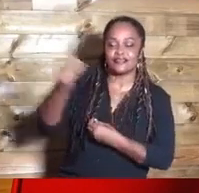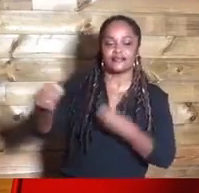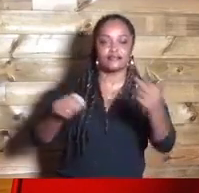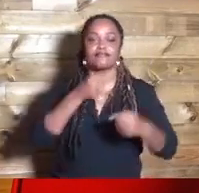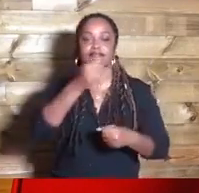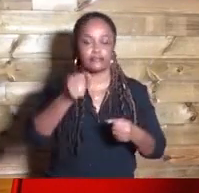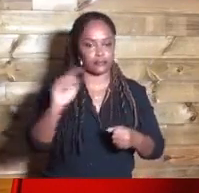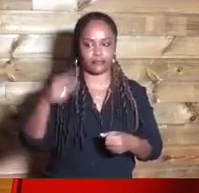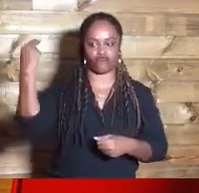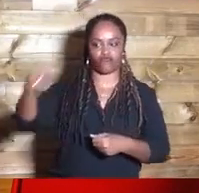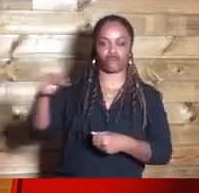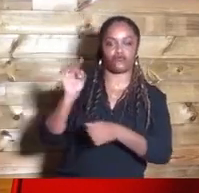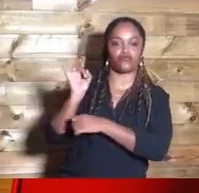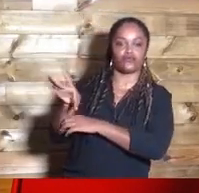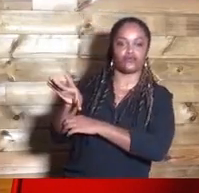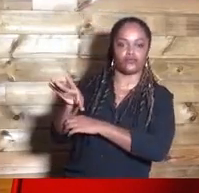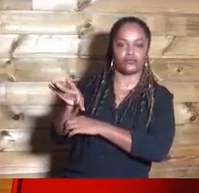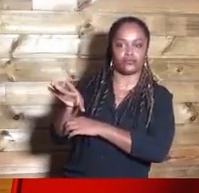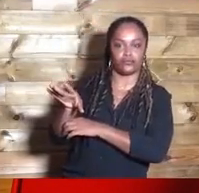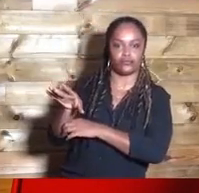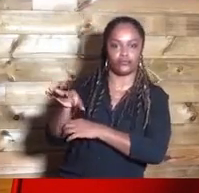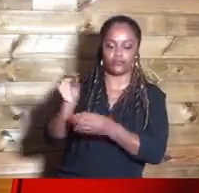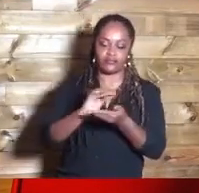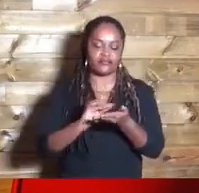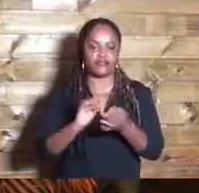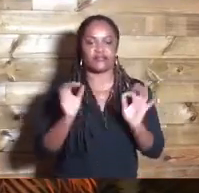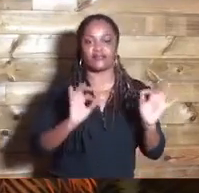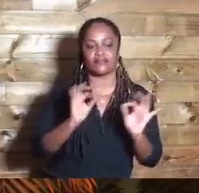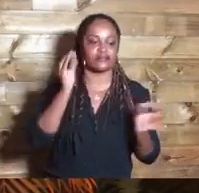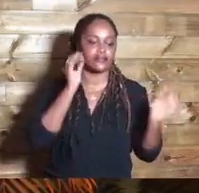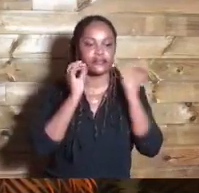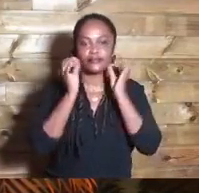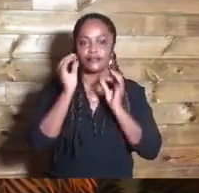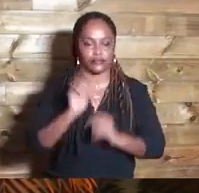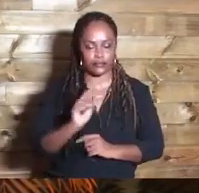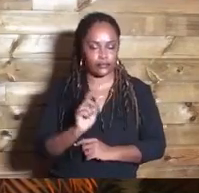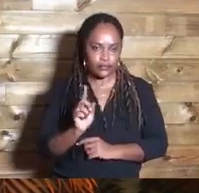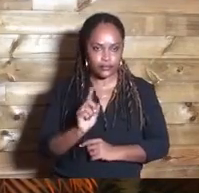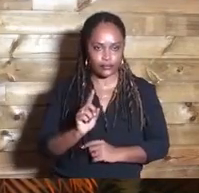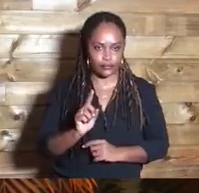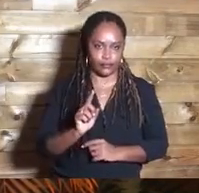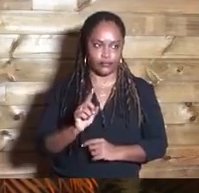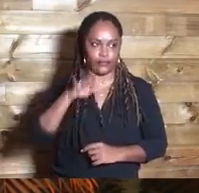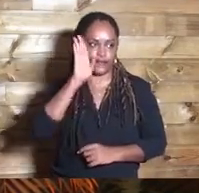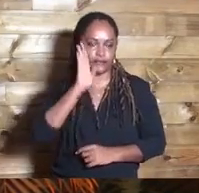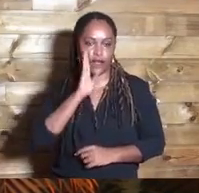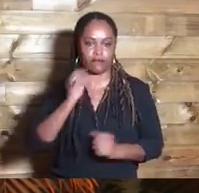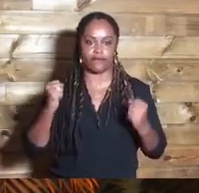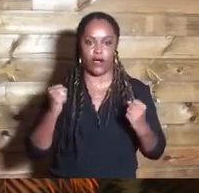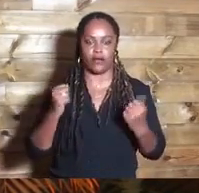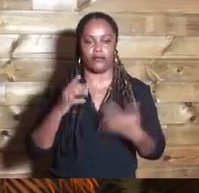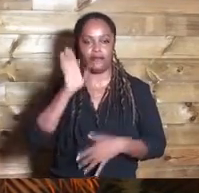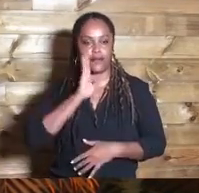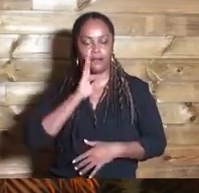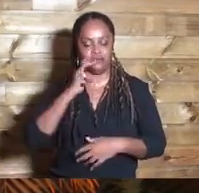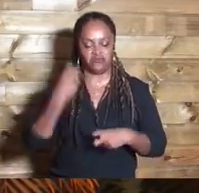liste. On arrête ça, les lingettes, les machins. C'est bon, quoi. C'est bon, voilà. Parce que pourquoi j'ai vu une